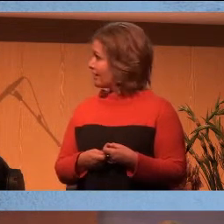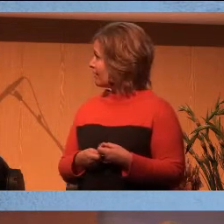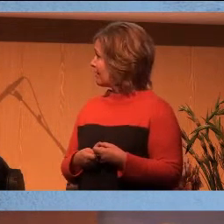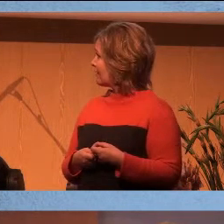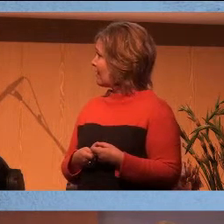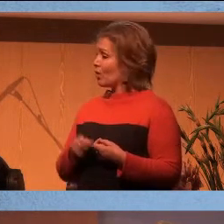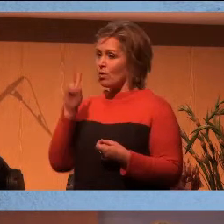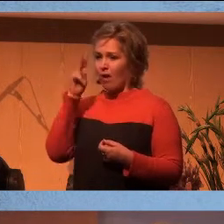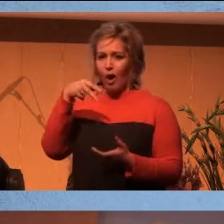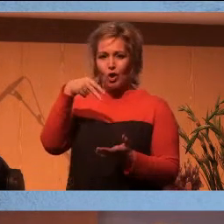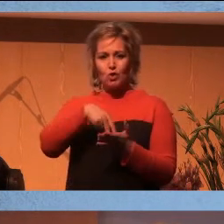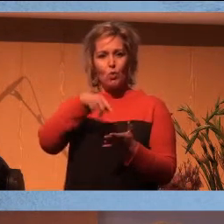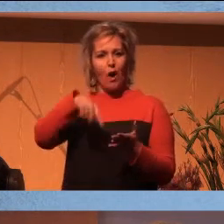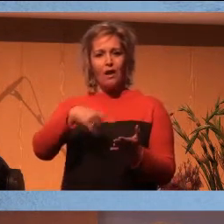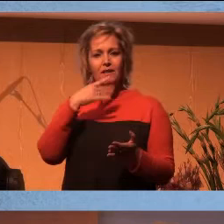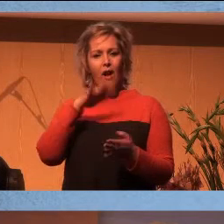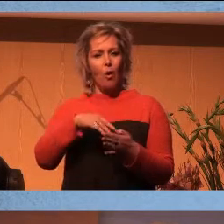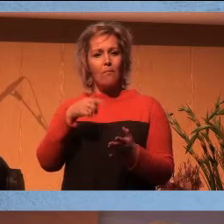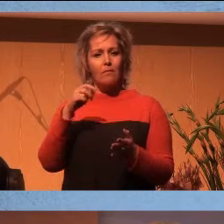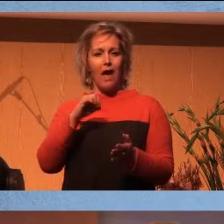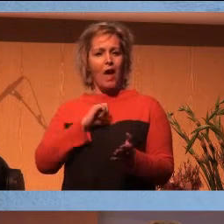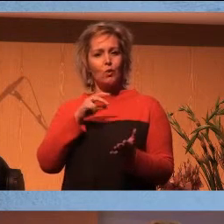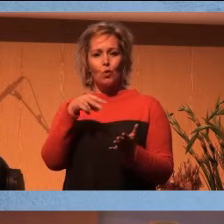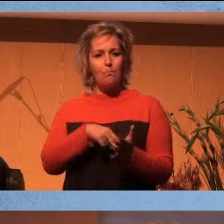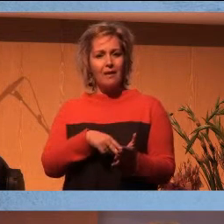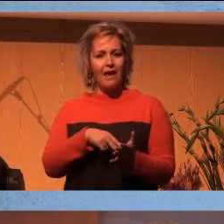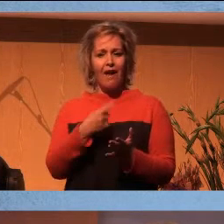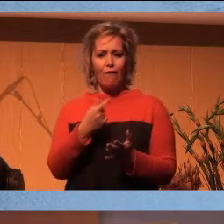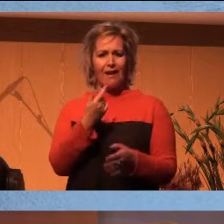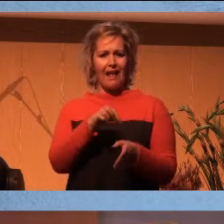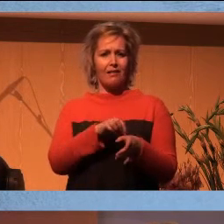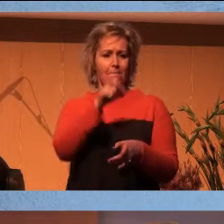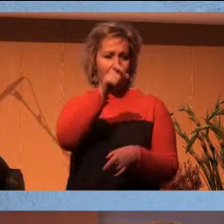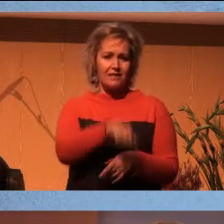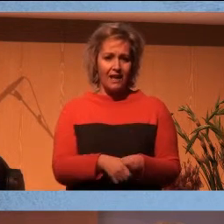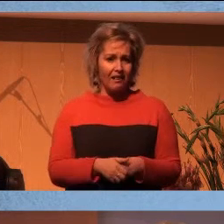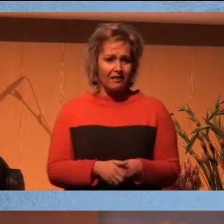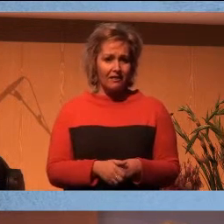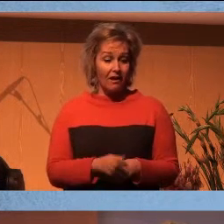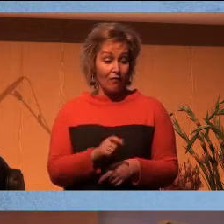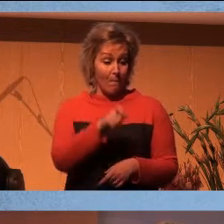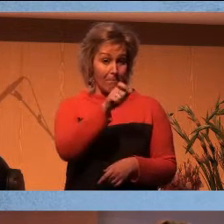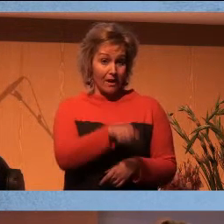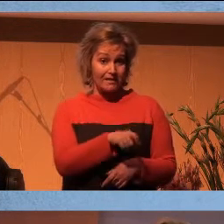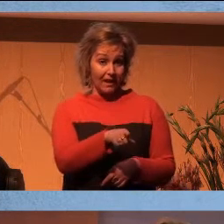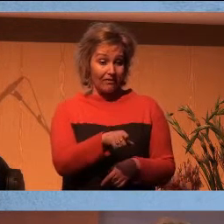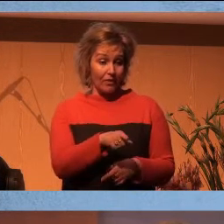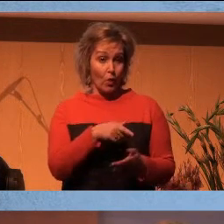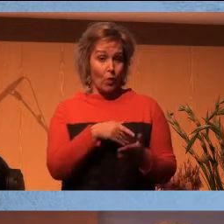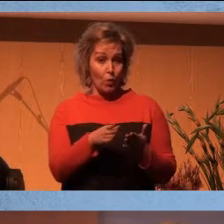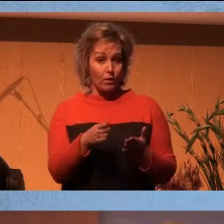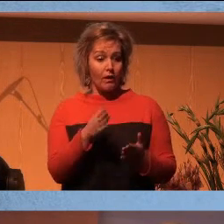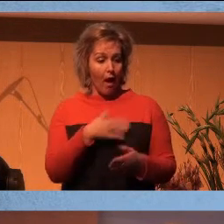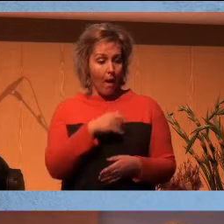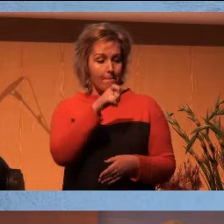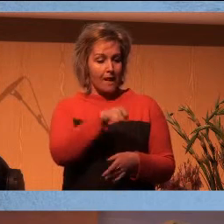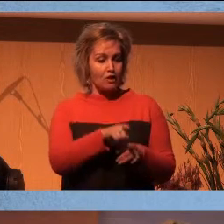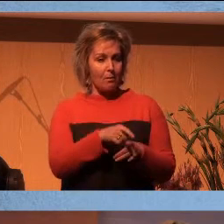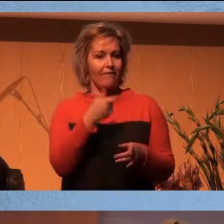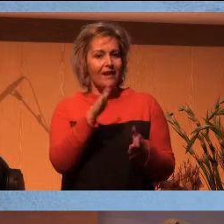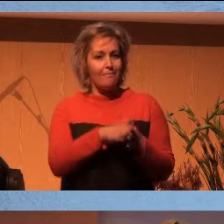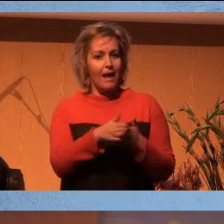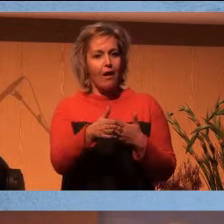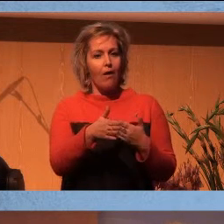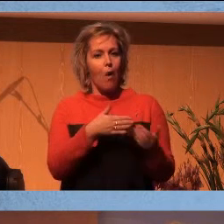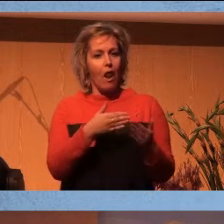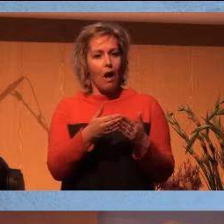Du kan ikke stå her og snakke om autonomi for en pasient, for pasienten, uten at det en pasient som har vært med og lagd